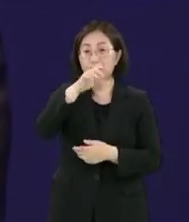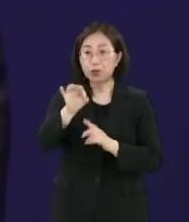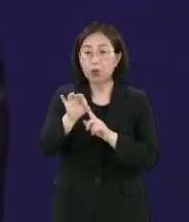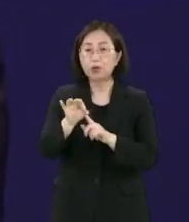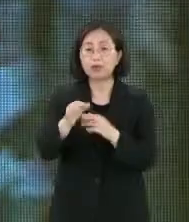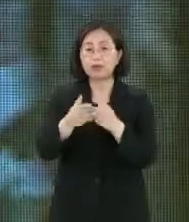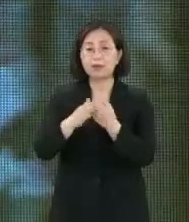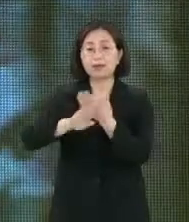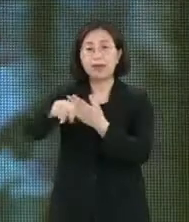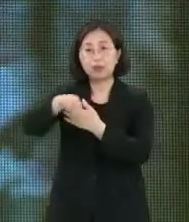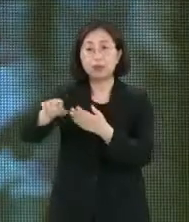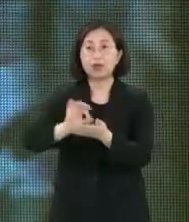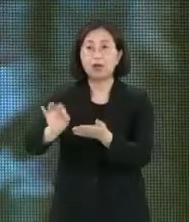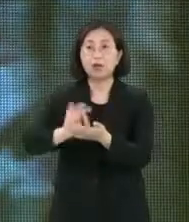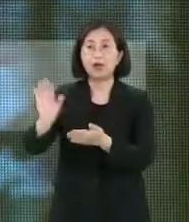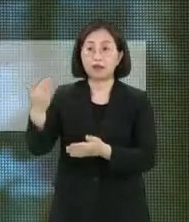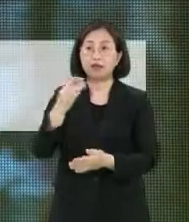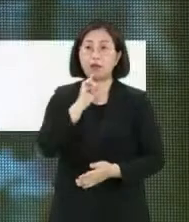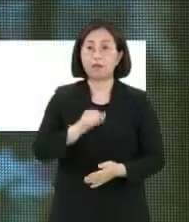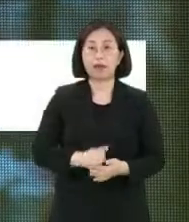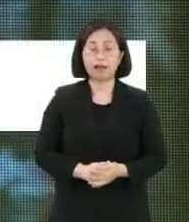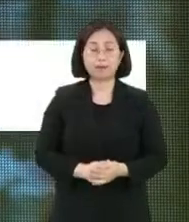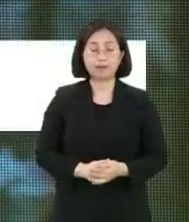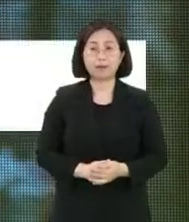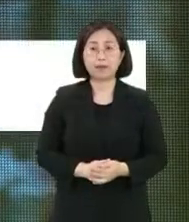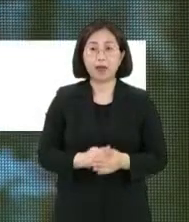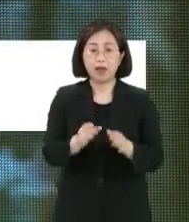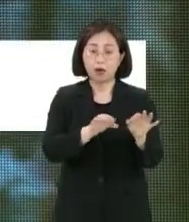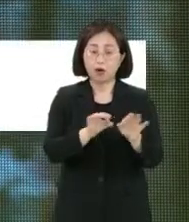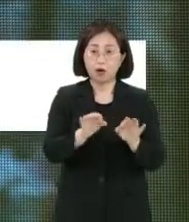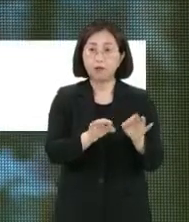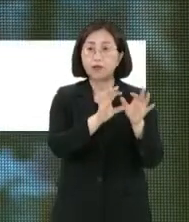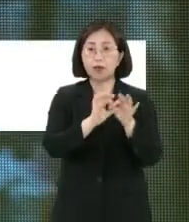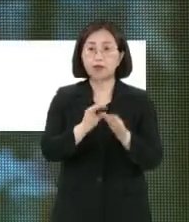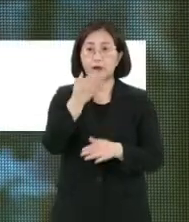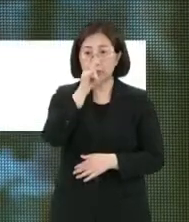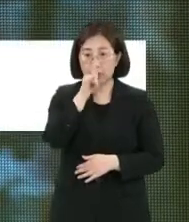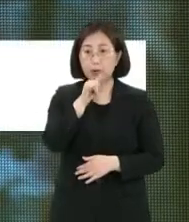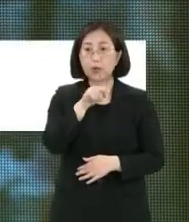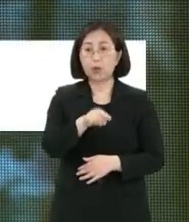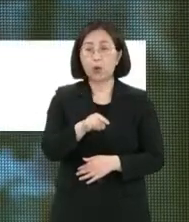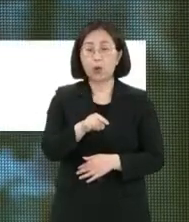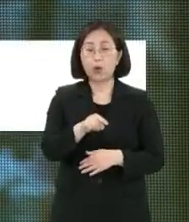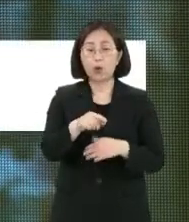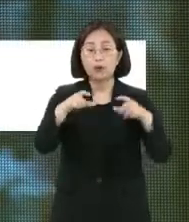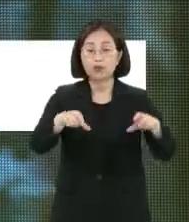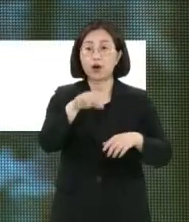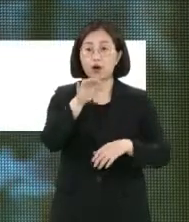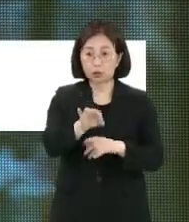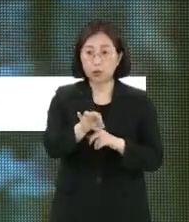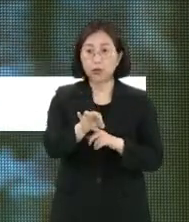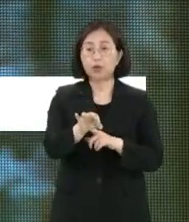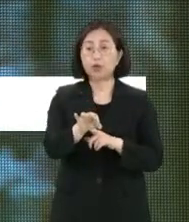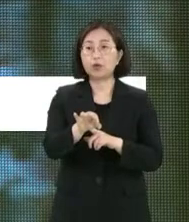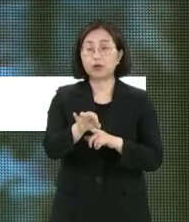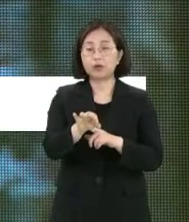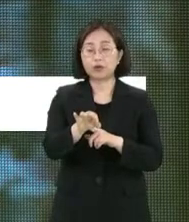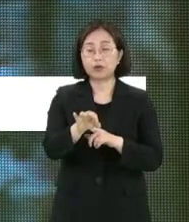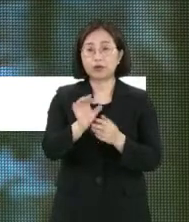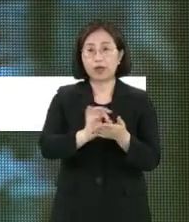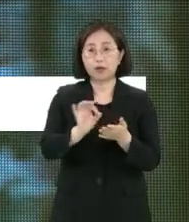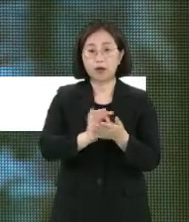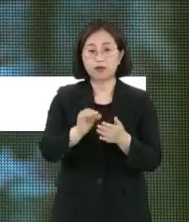주장했습니다. 영업을 할 수 있도록 하고 그리고 이 플랫폼을 통해서 지역 주민들이 대덕 이론과 함께 활성화하는